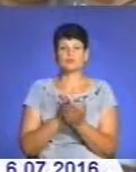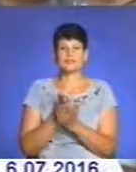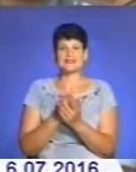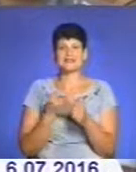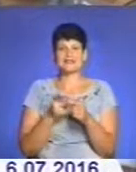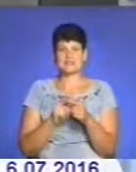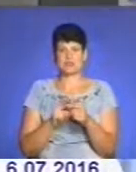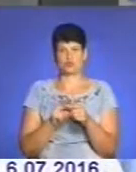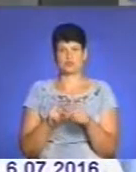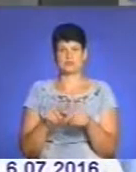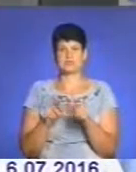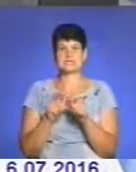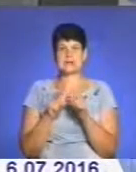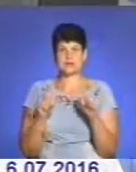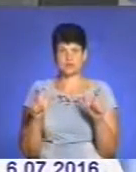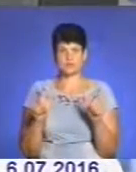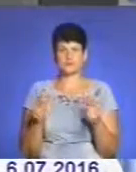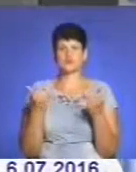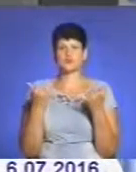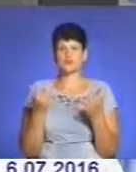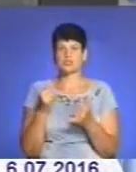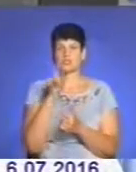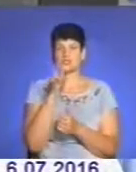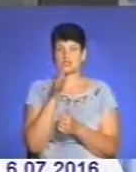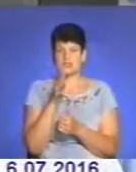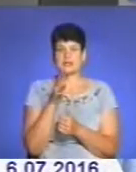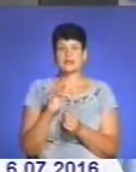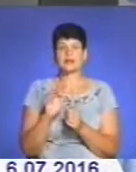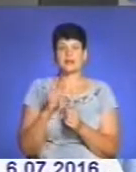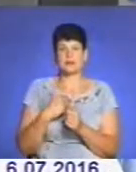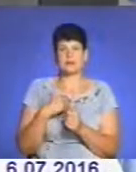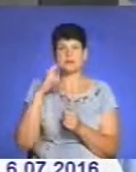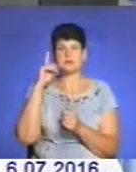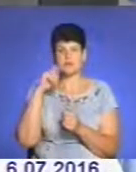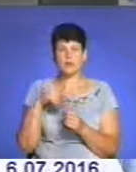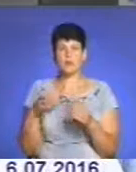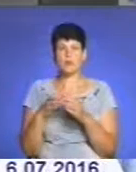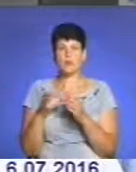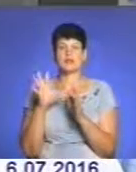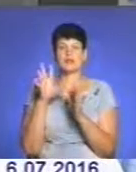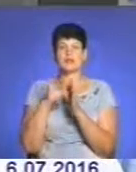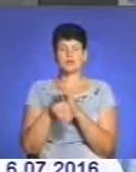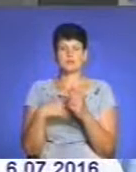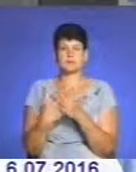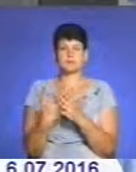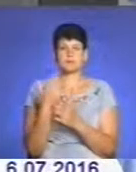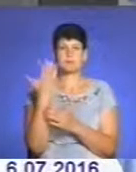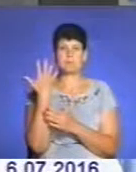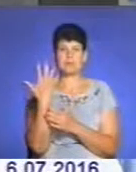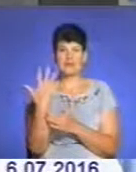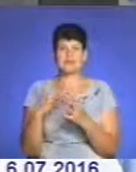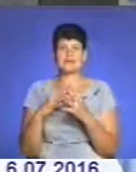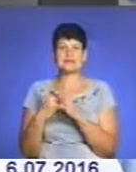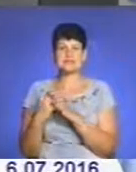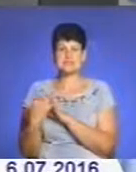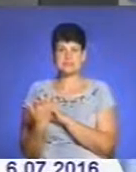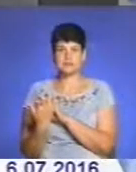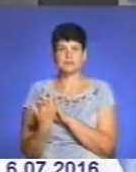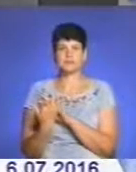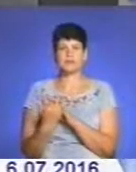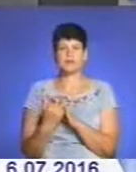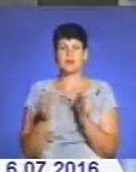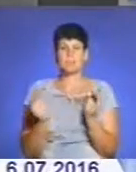поліційною станцією. На даний час, як мені відомо, в громаду входить близько 5 сіл, ну 5 сіл є теж, що все є